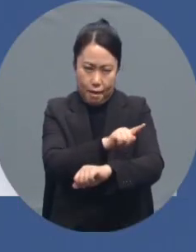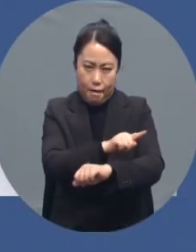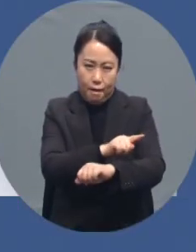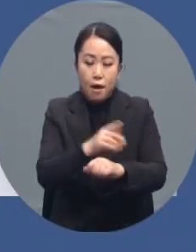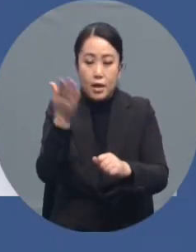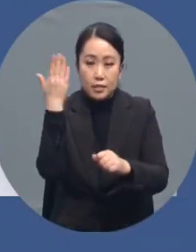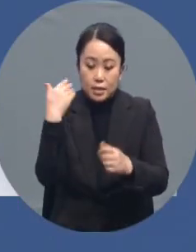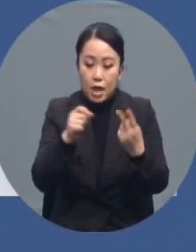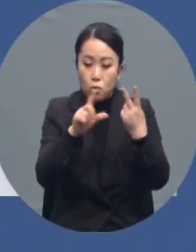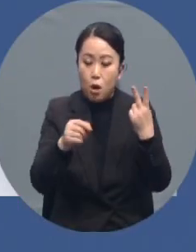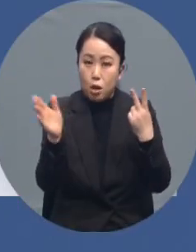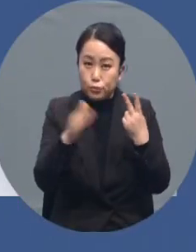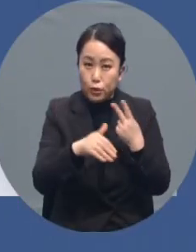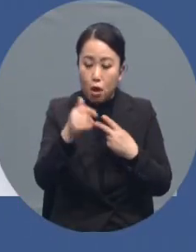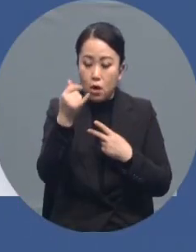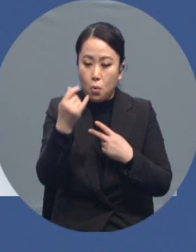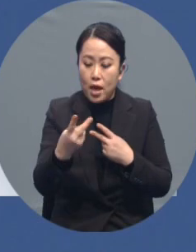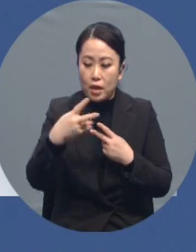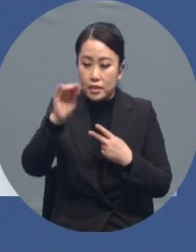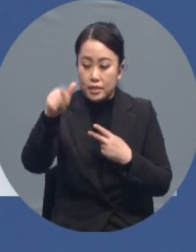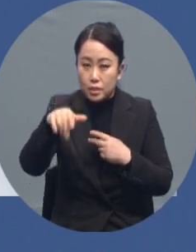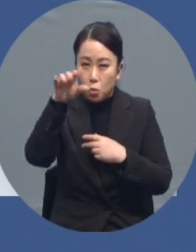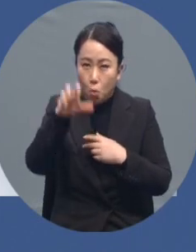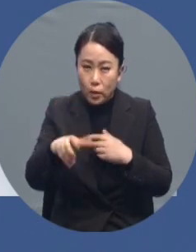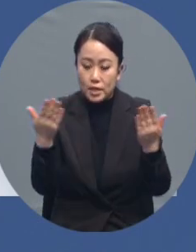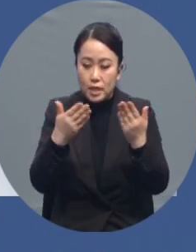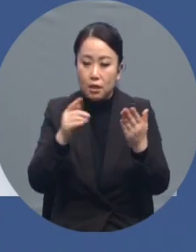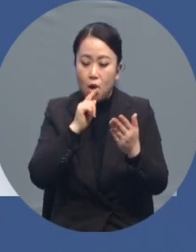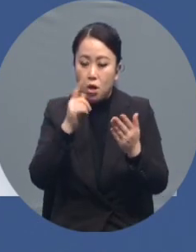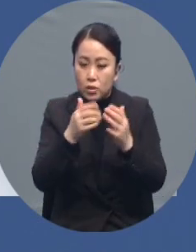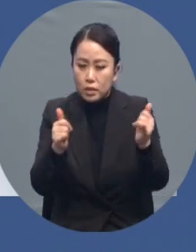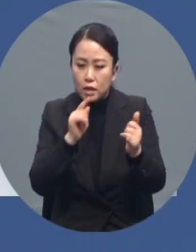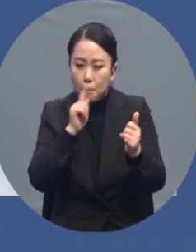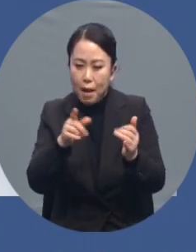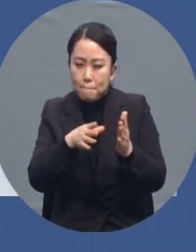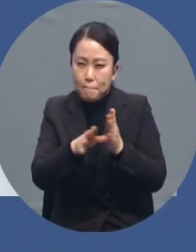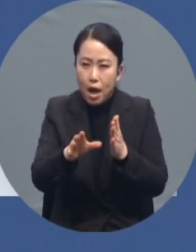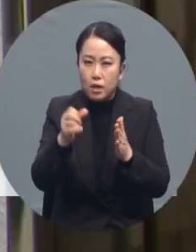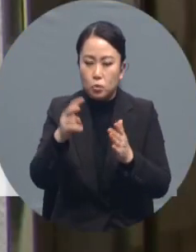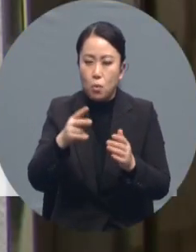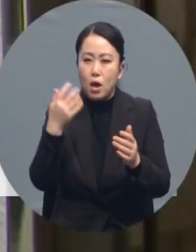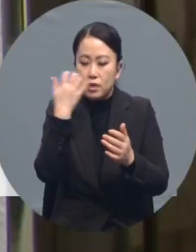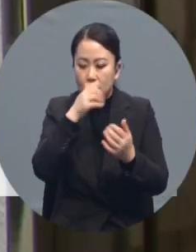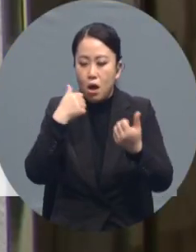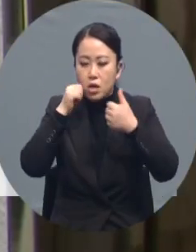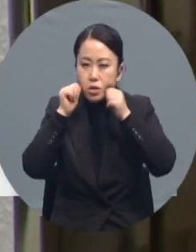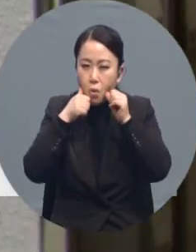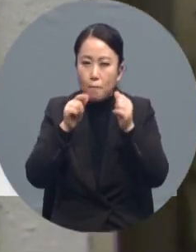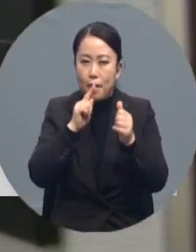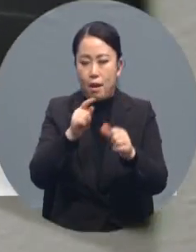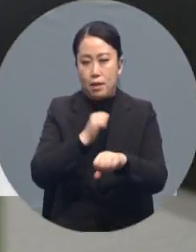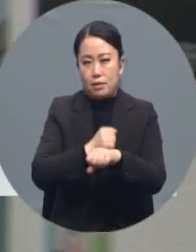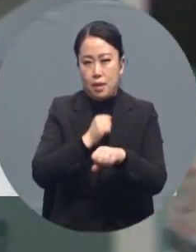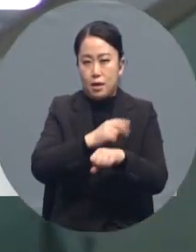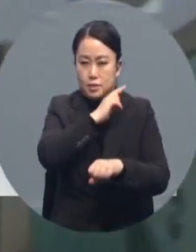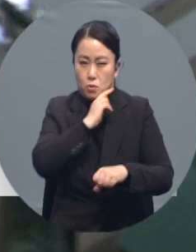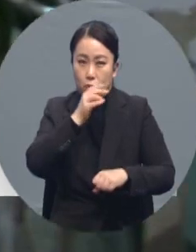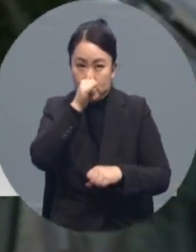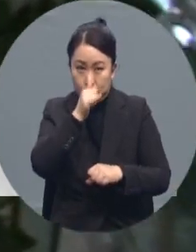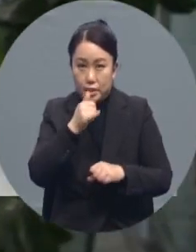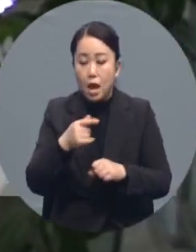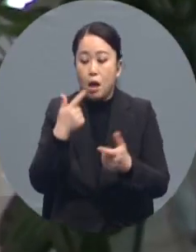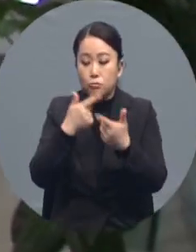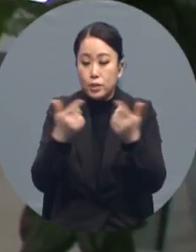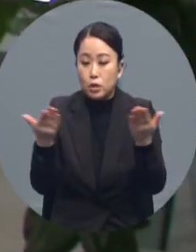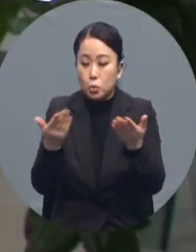최근까지 회식 자리에서 직원들에게 폭언과 성희롱성 발언을 했다는 의혹을 받고 있습니다 부산노동청은